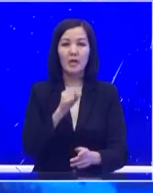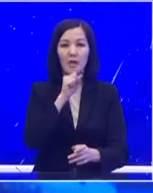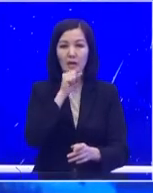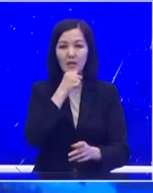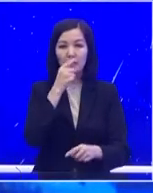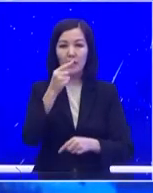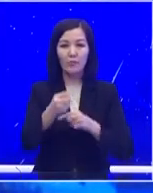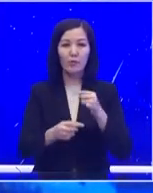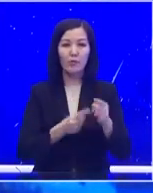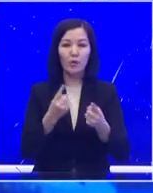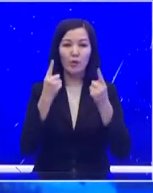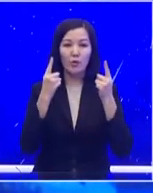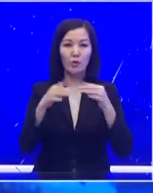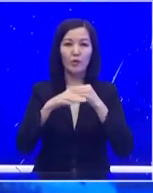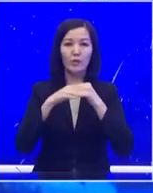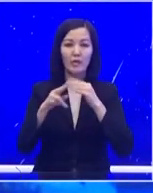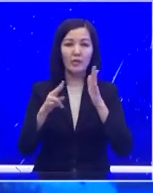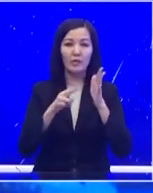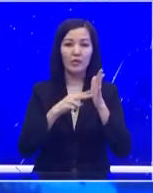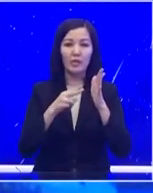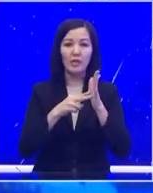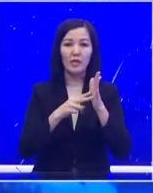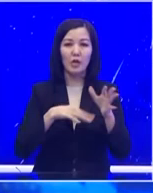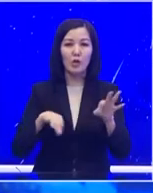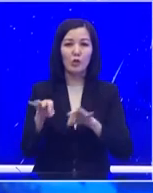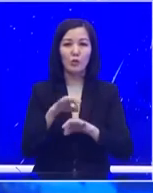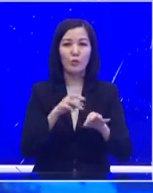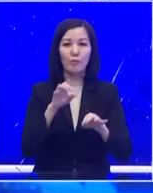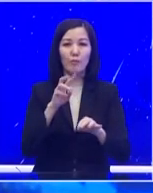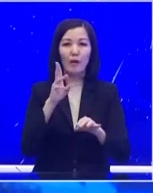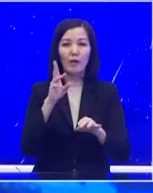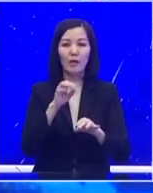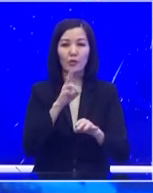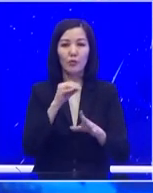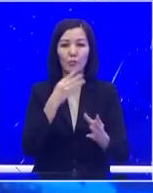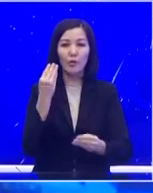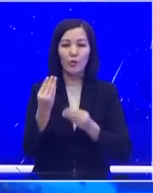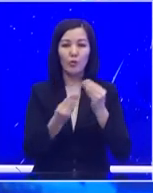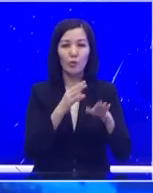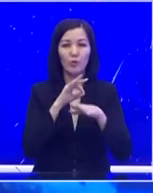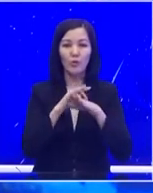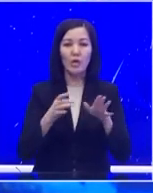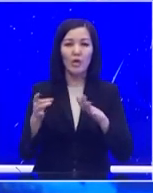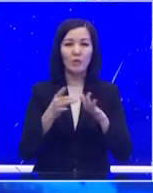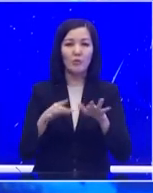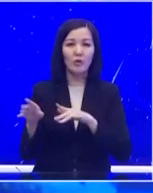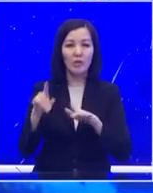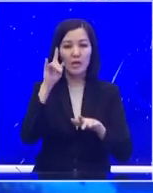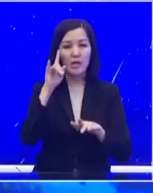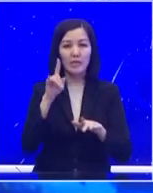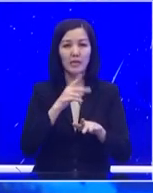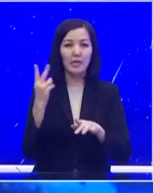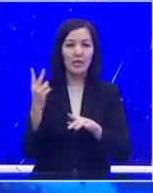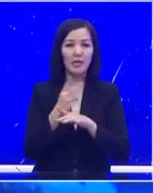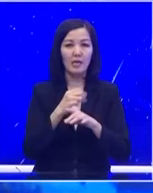Атадан мұра, ұлы даланың жеті қыры жобасы аясында Балқаш ауданында көкпар тартысы өтті. Республикалық шара Қазақ елінің қос